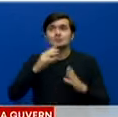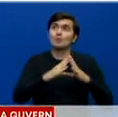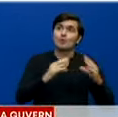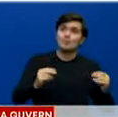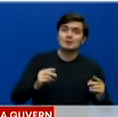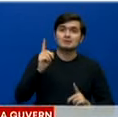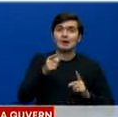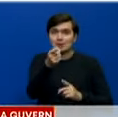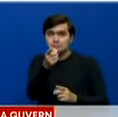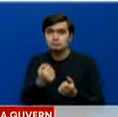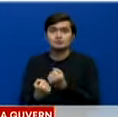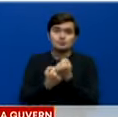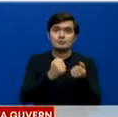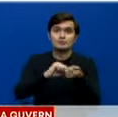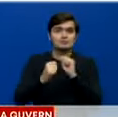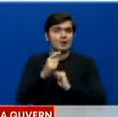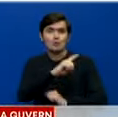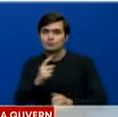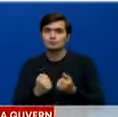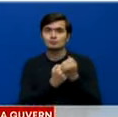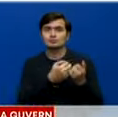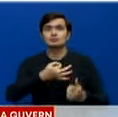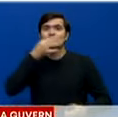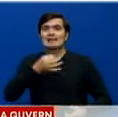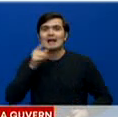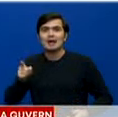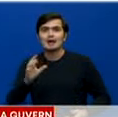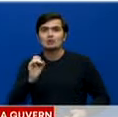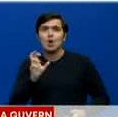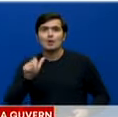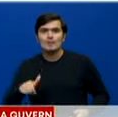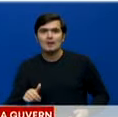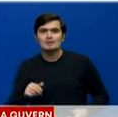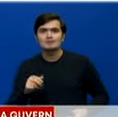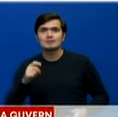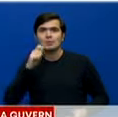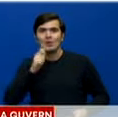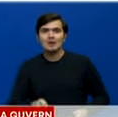nu. Punctul de vedere al nostru a fost exprimat încă o dată.